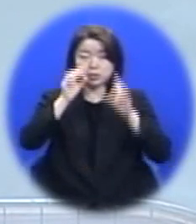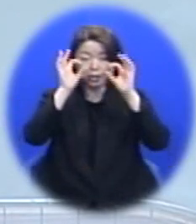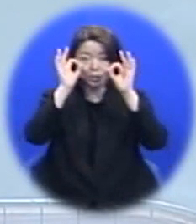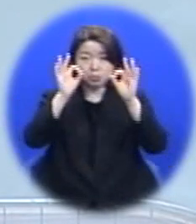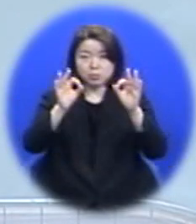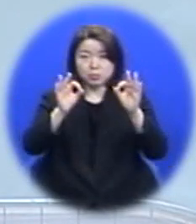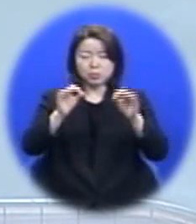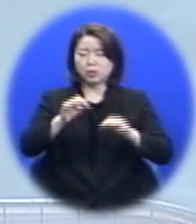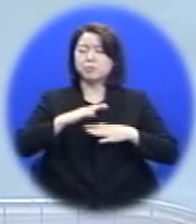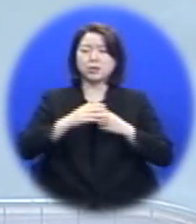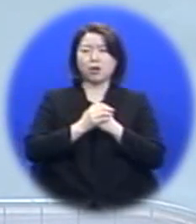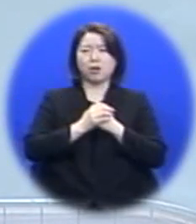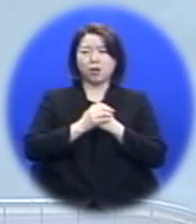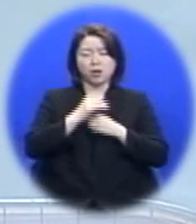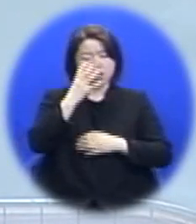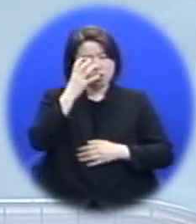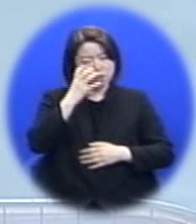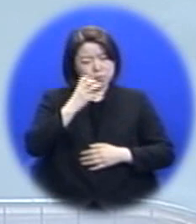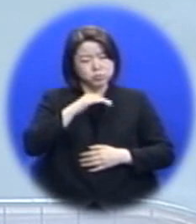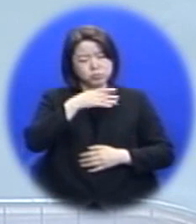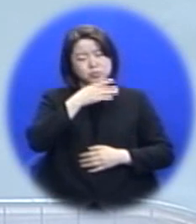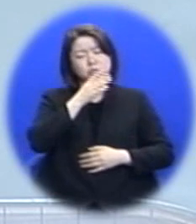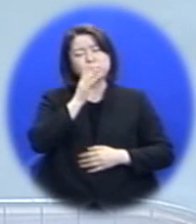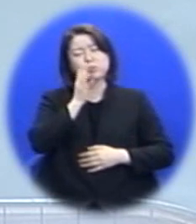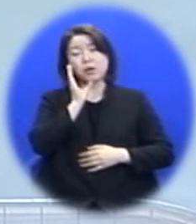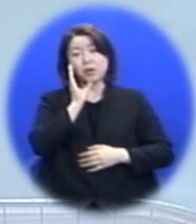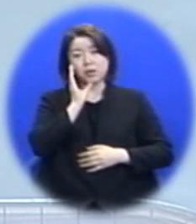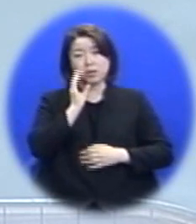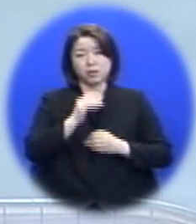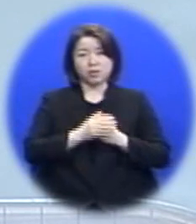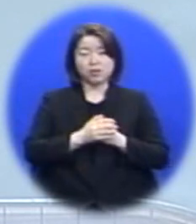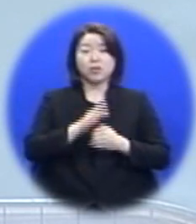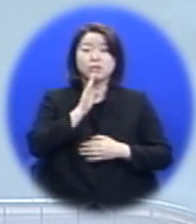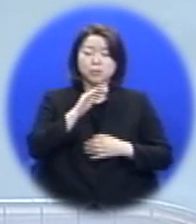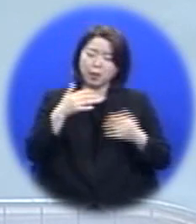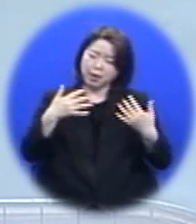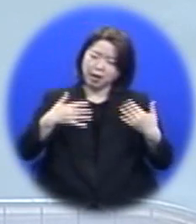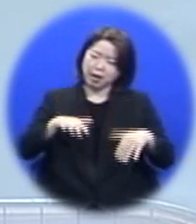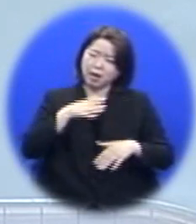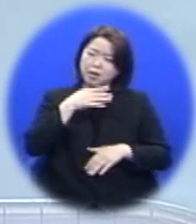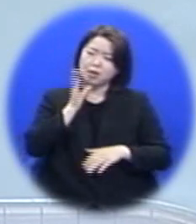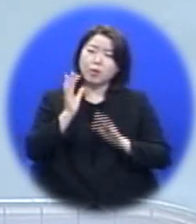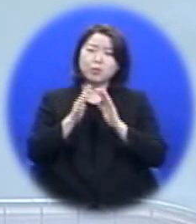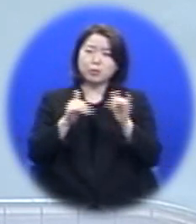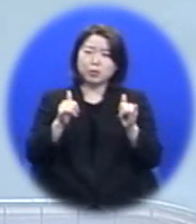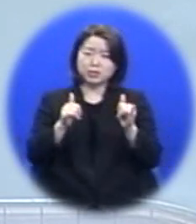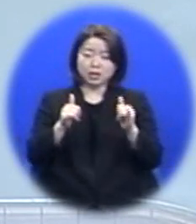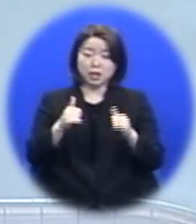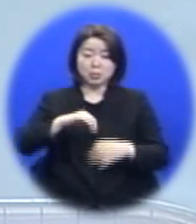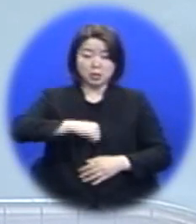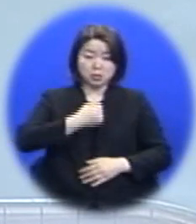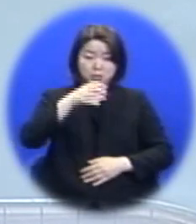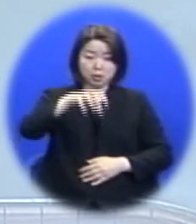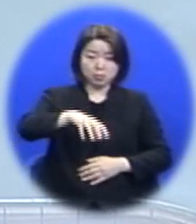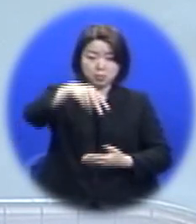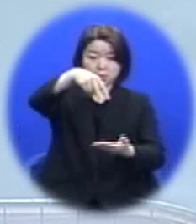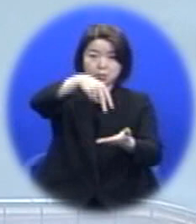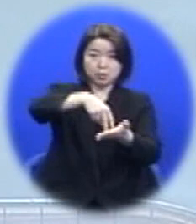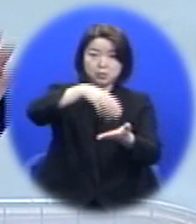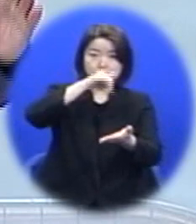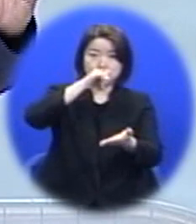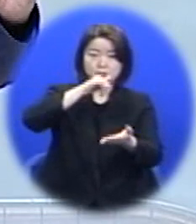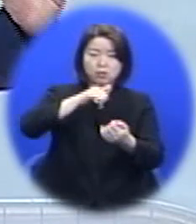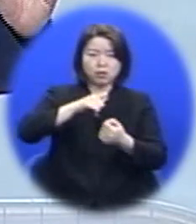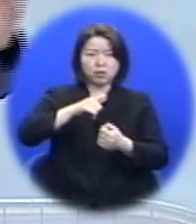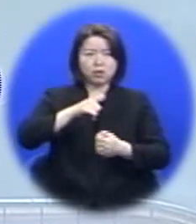그렇게 초라하고 그렇게 나이 든 노인, 아주 연약한 노인이 자기 앞에 서 있는 겁니다.